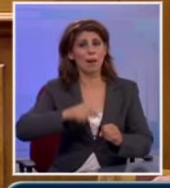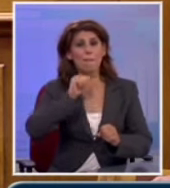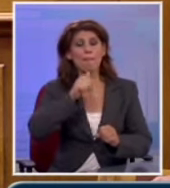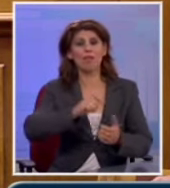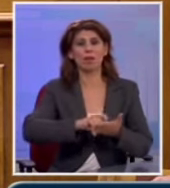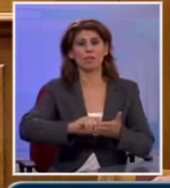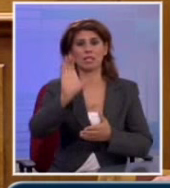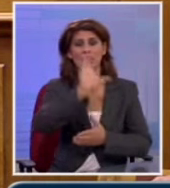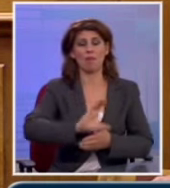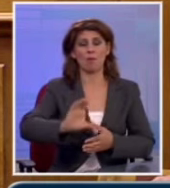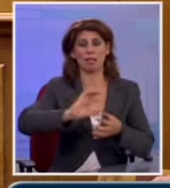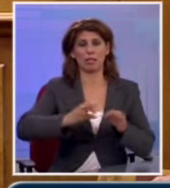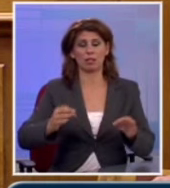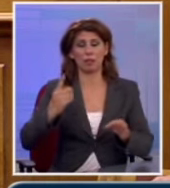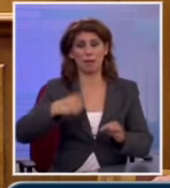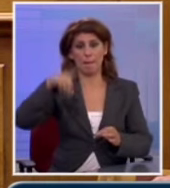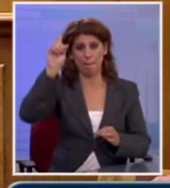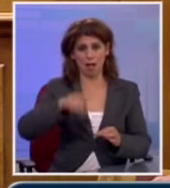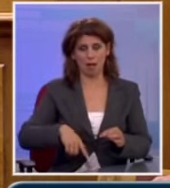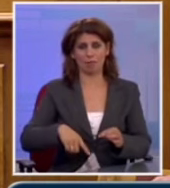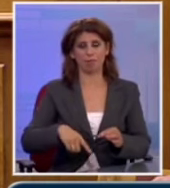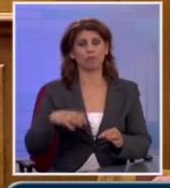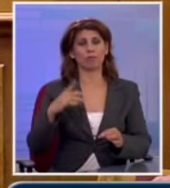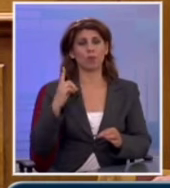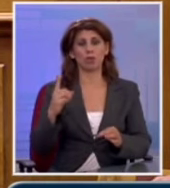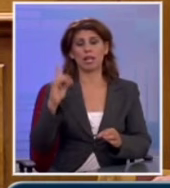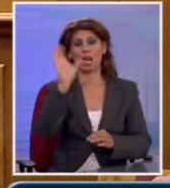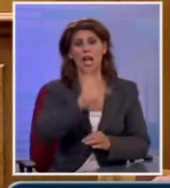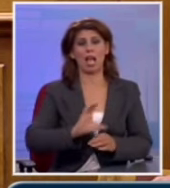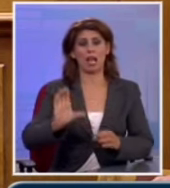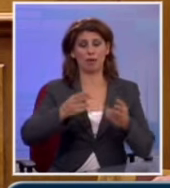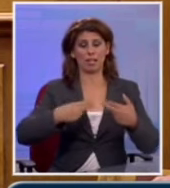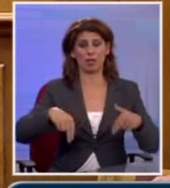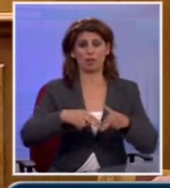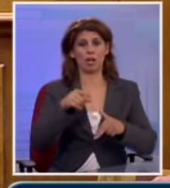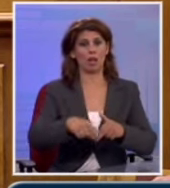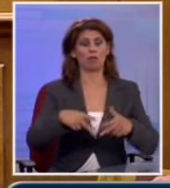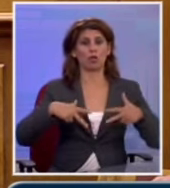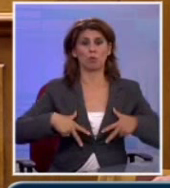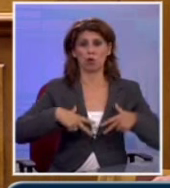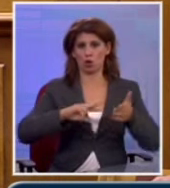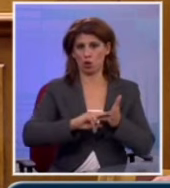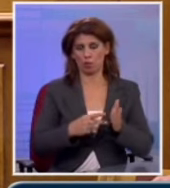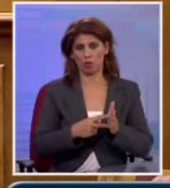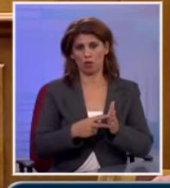στην ευρωπαϊκή ιστορία ως μια μέρα όπου σε ένα ευρωπαϊκό συμβούλιο σε αυτό των Υπουργών Οικονομικών